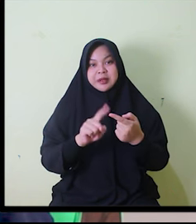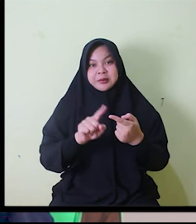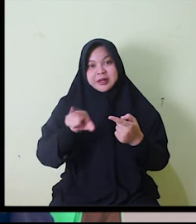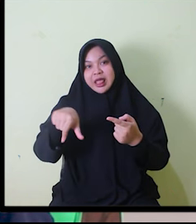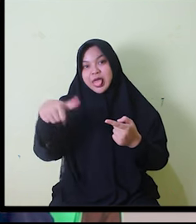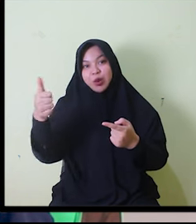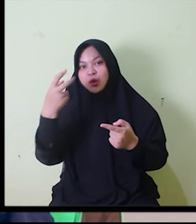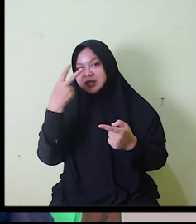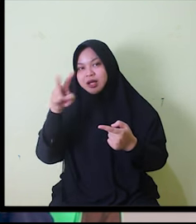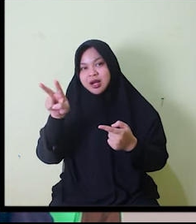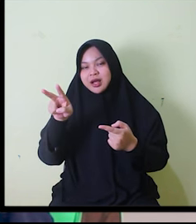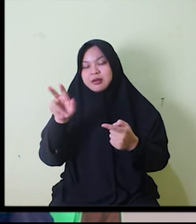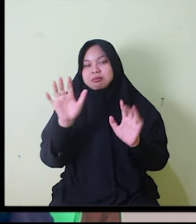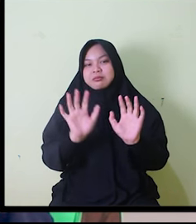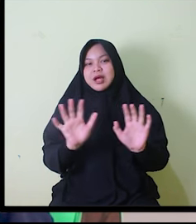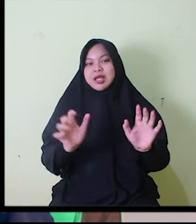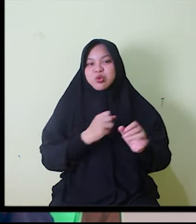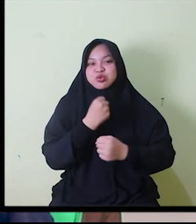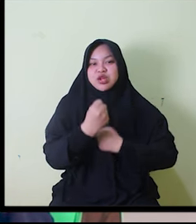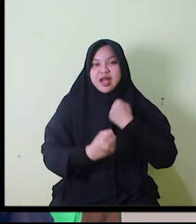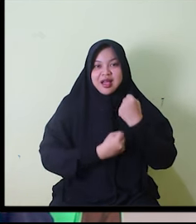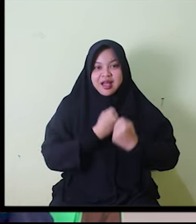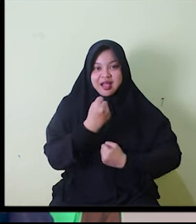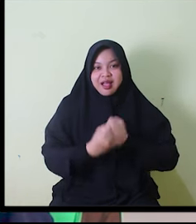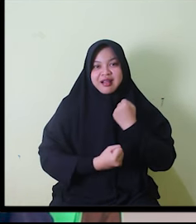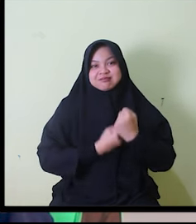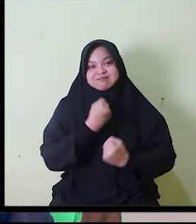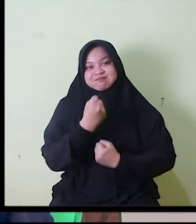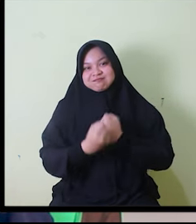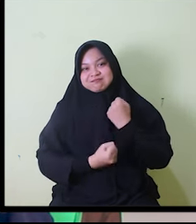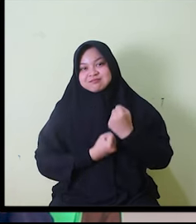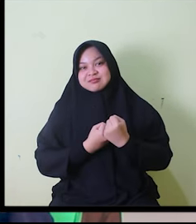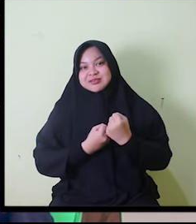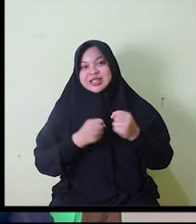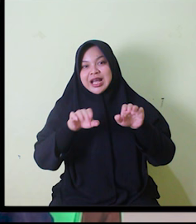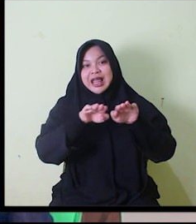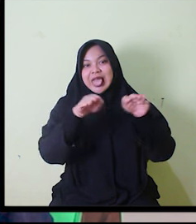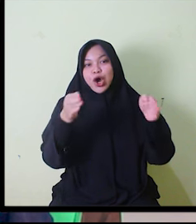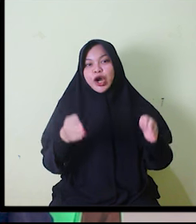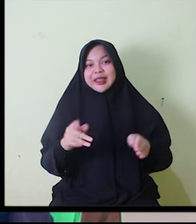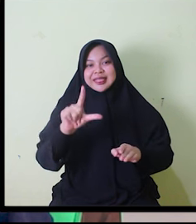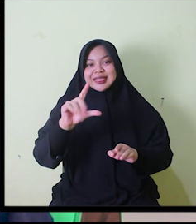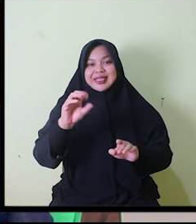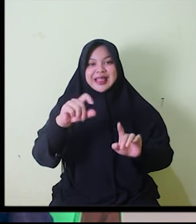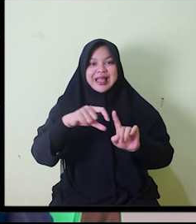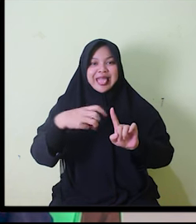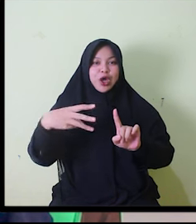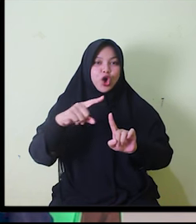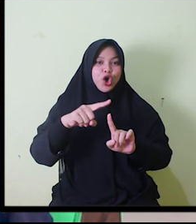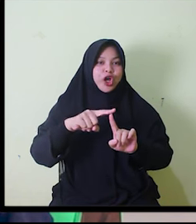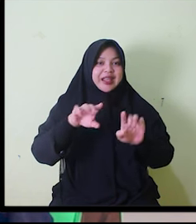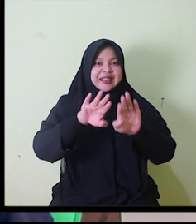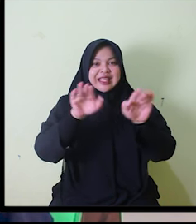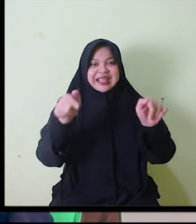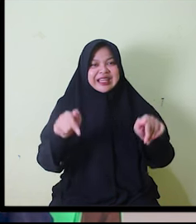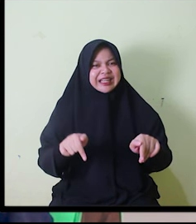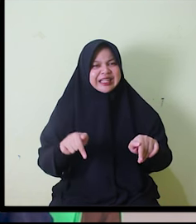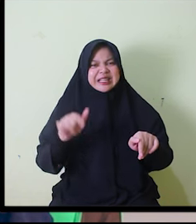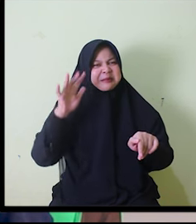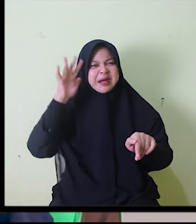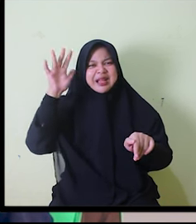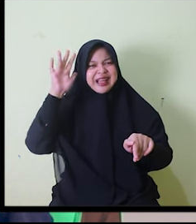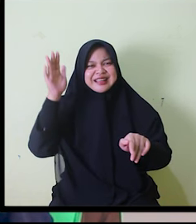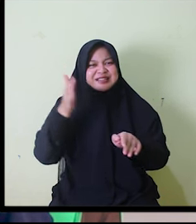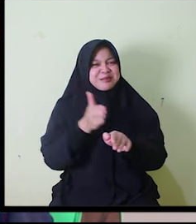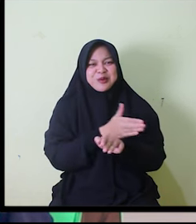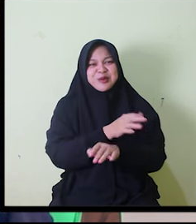banyak ya usaha-usaha yang bisa dilakukan bahkan late ini sebenarnya tidak kita B tidak pernah kita bayangkan itu Pak l bahwa